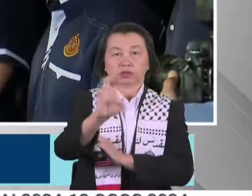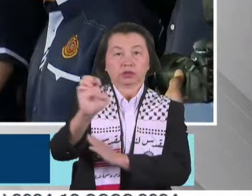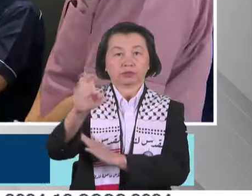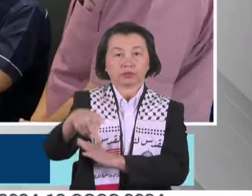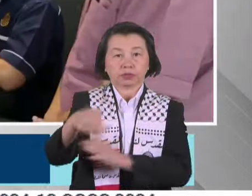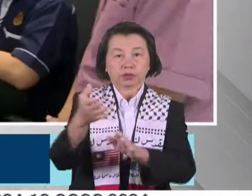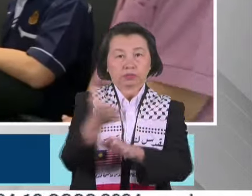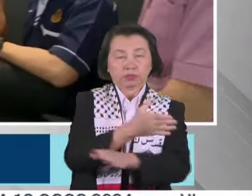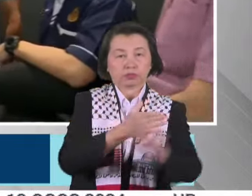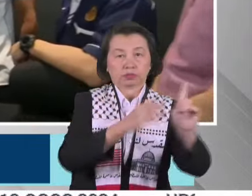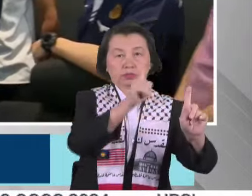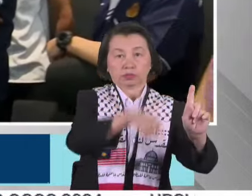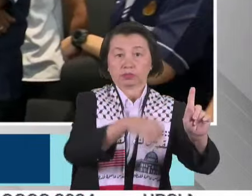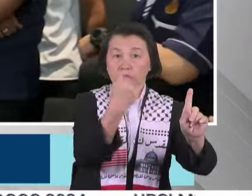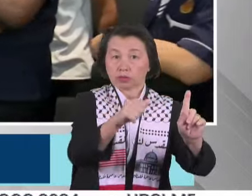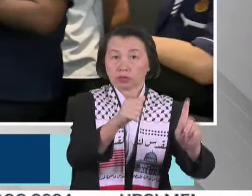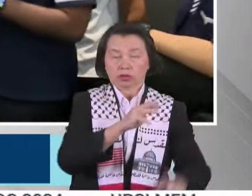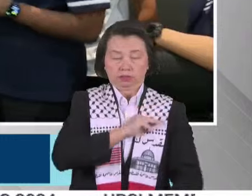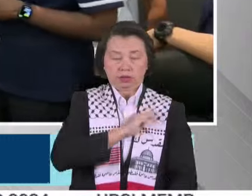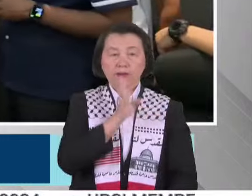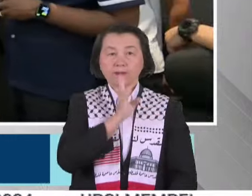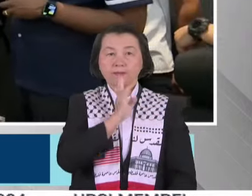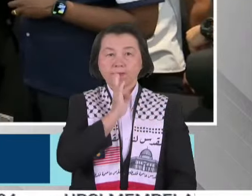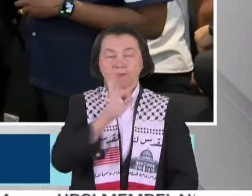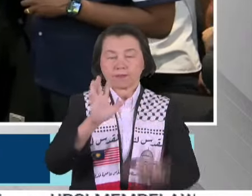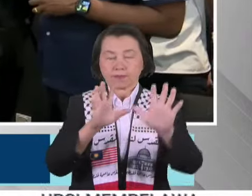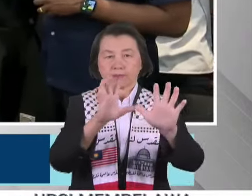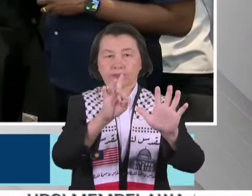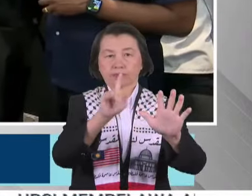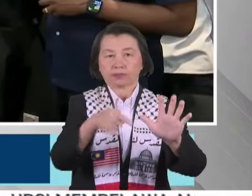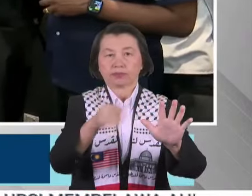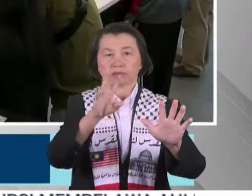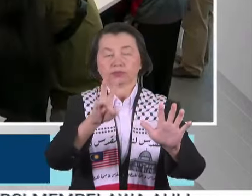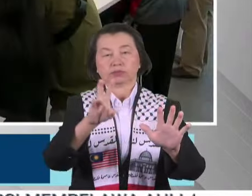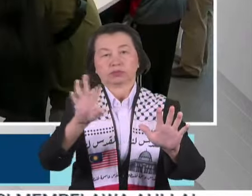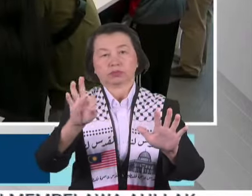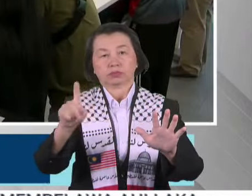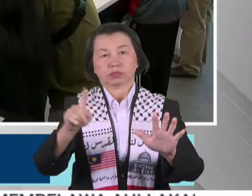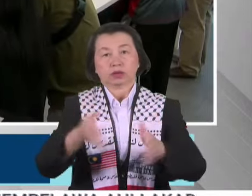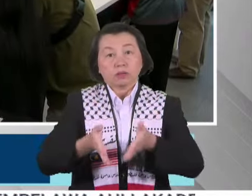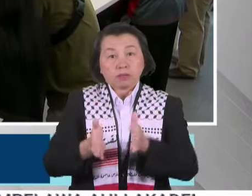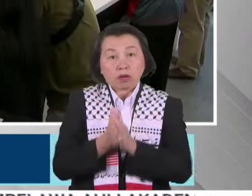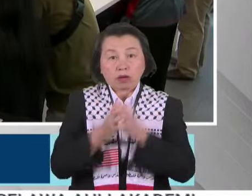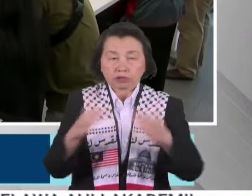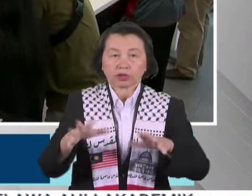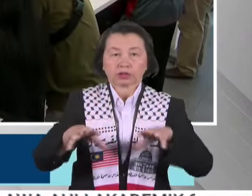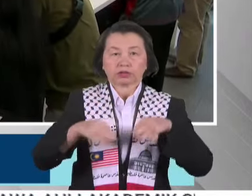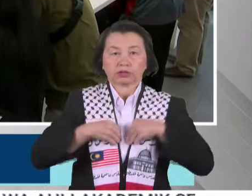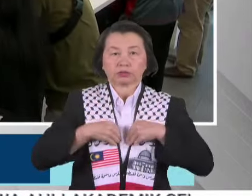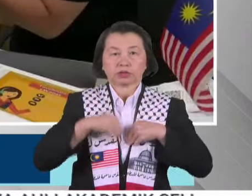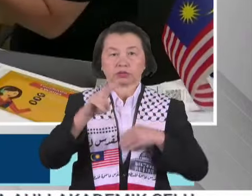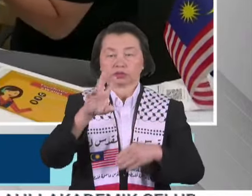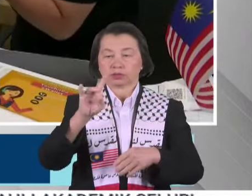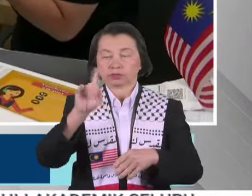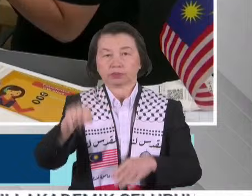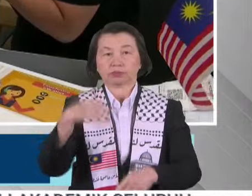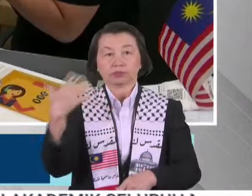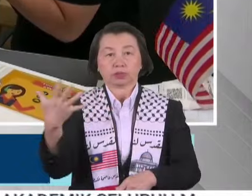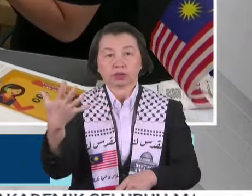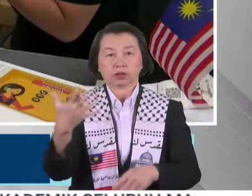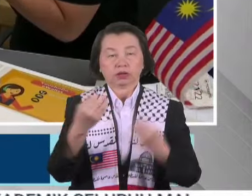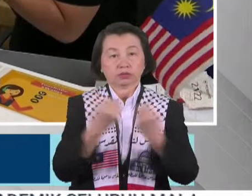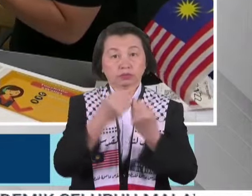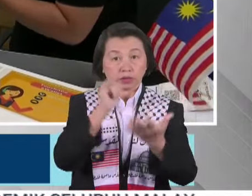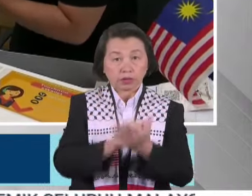VEP sebelum 1 Oktober. Menterinya berkata 58,791 permohonan telah diterima sejak 28 Mei.